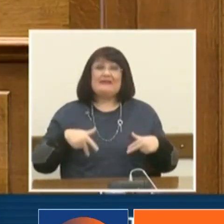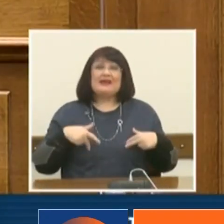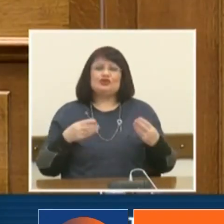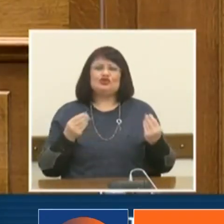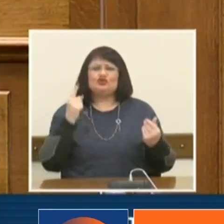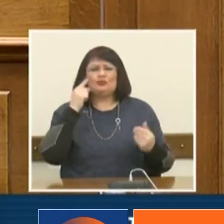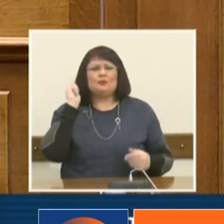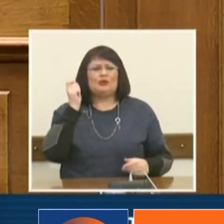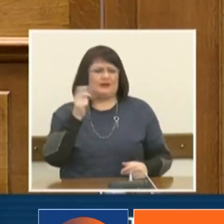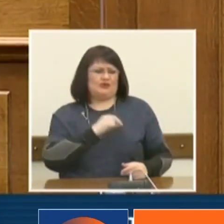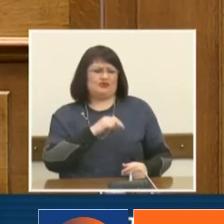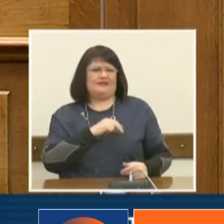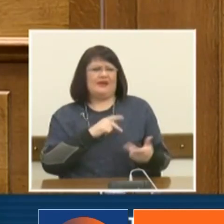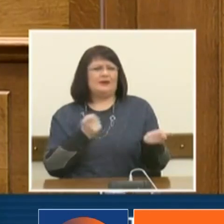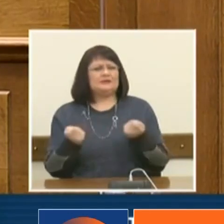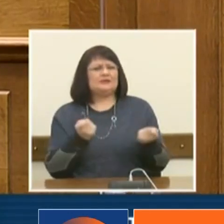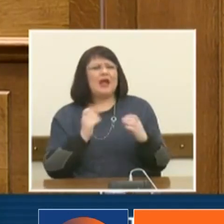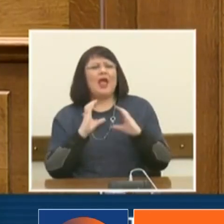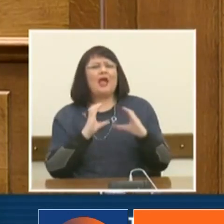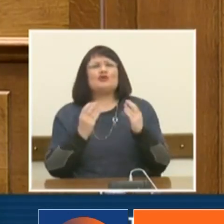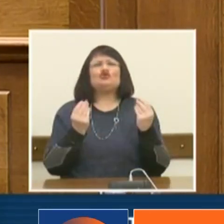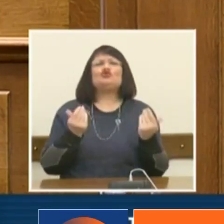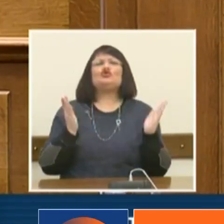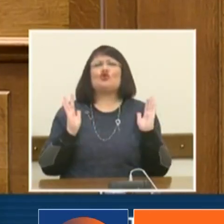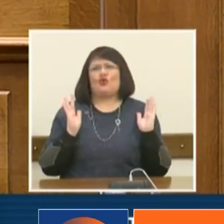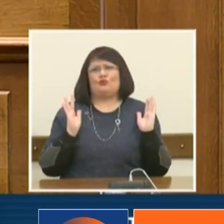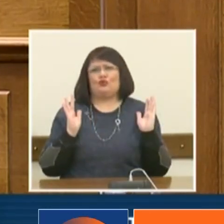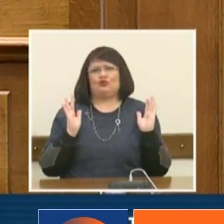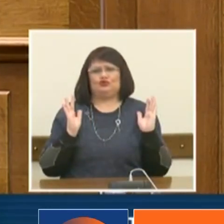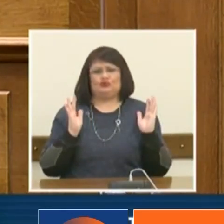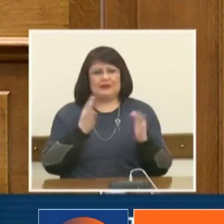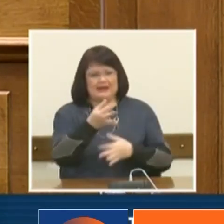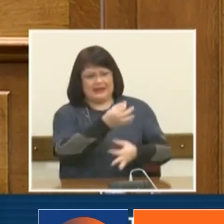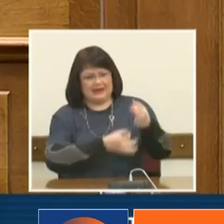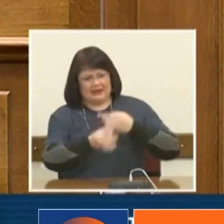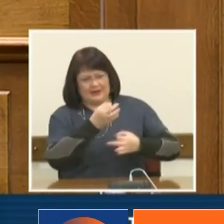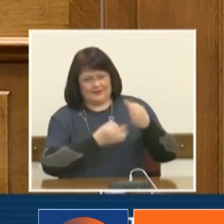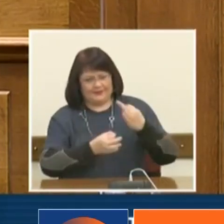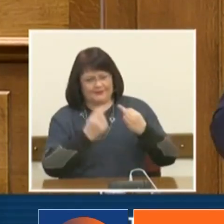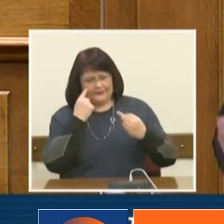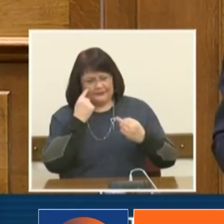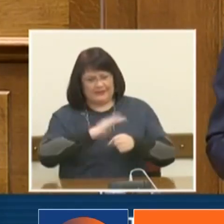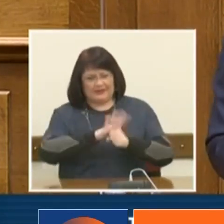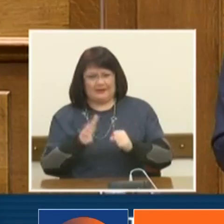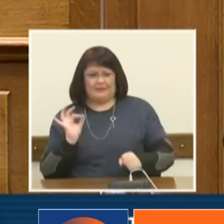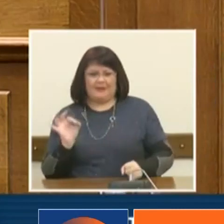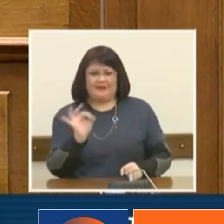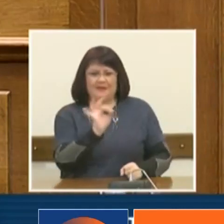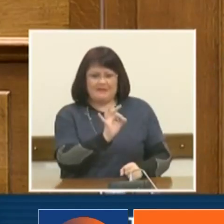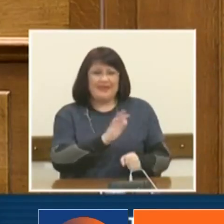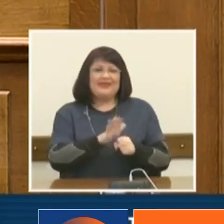πολιτικής σκοπιμότητας. Και όταν είδατε ότι η πανδημία δεν τελειώνει με φιέστες και